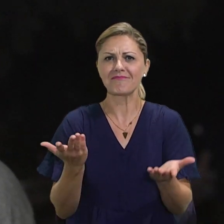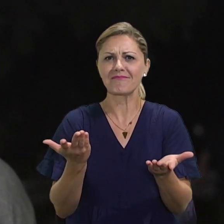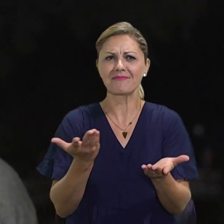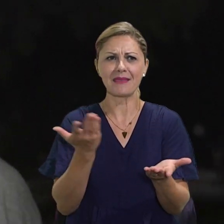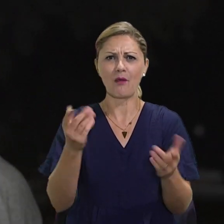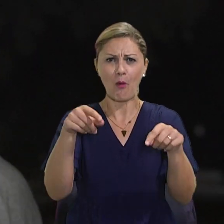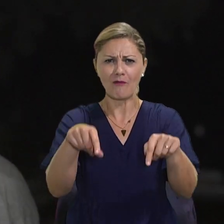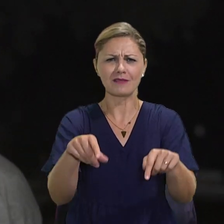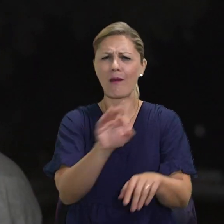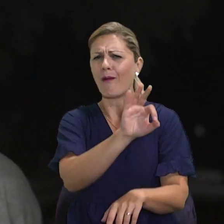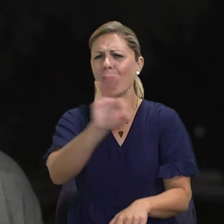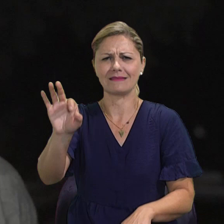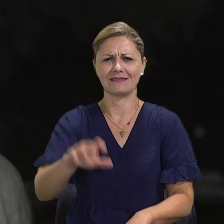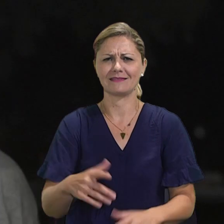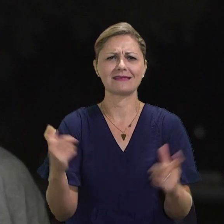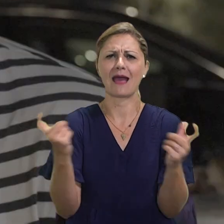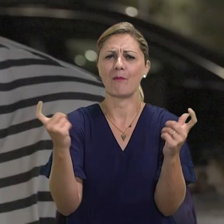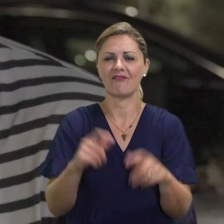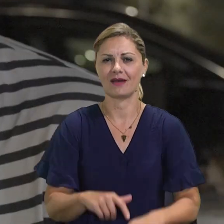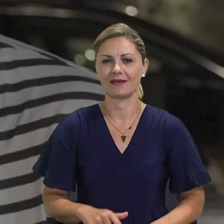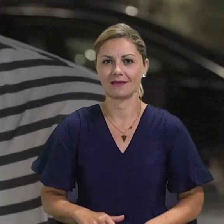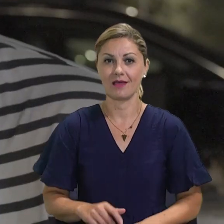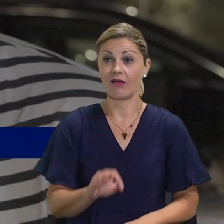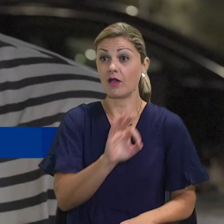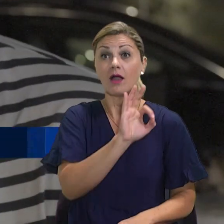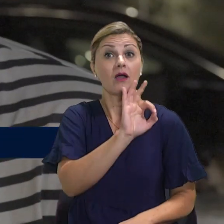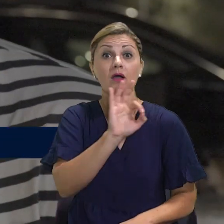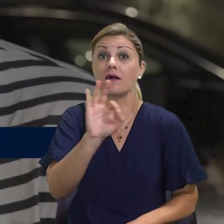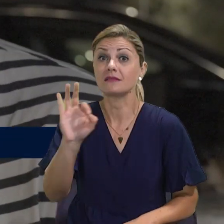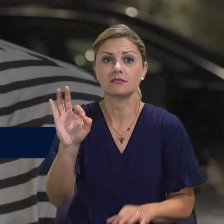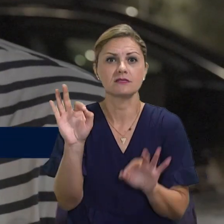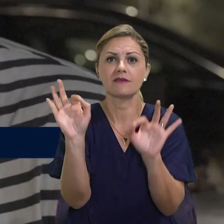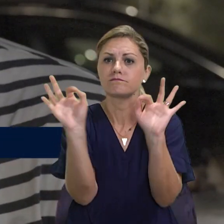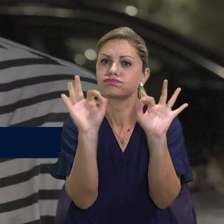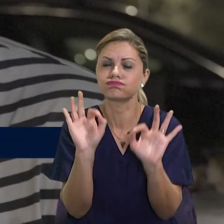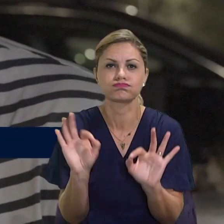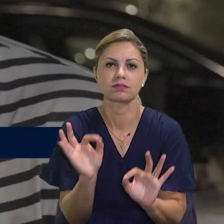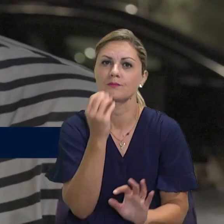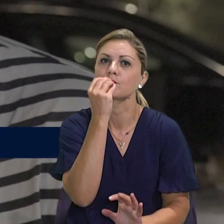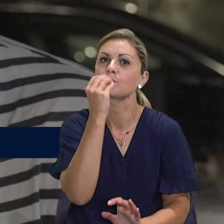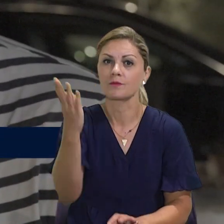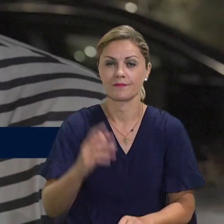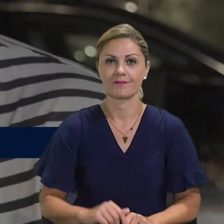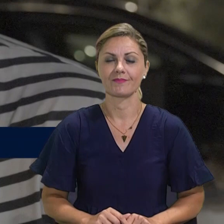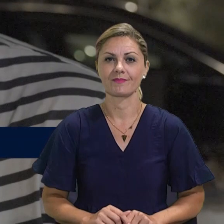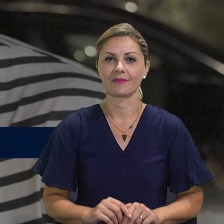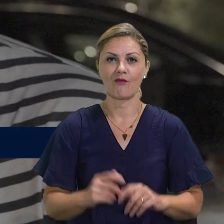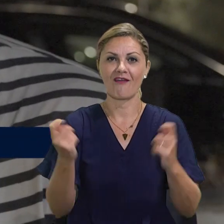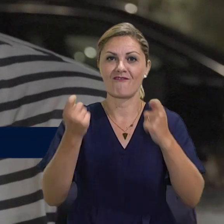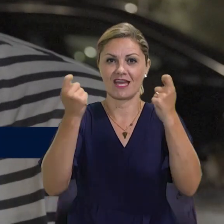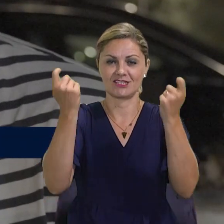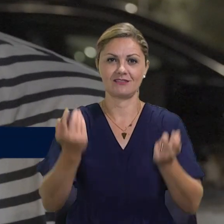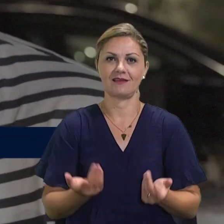Nikad se nije dogodilo da tu nije bio dobar štimul. Činjenica je da je ovo vrhunski sve napravljeno i da je ova manifestacija